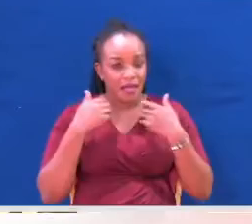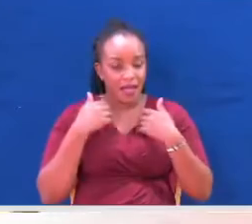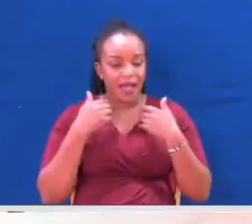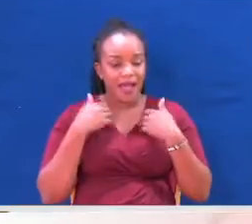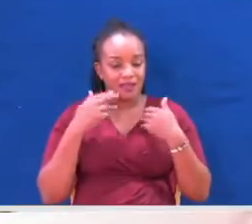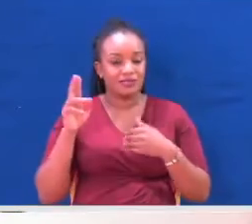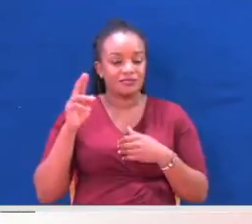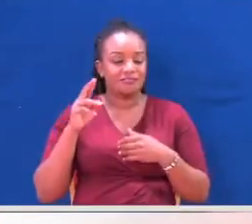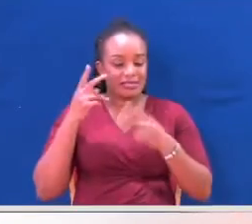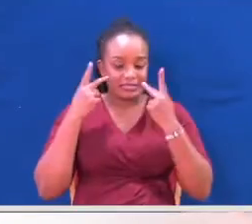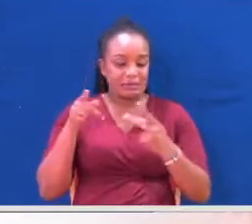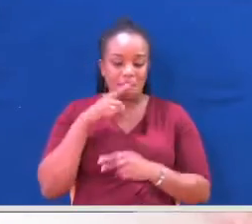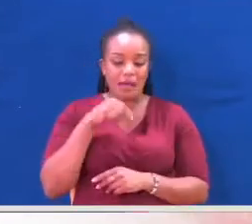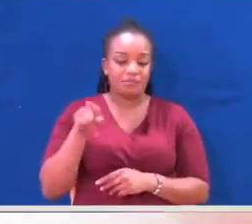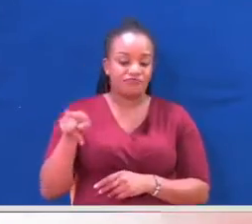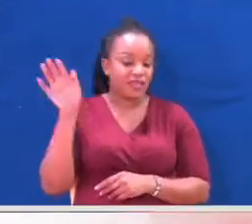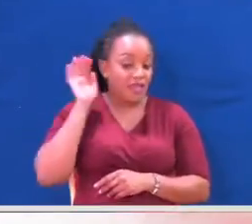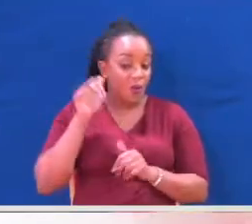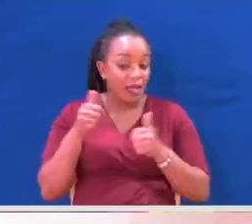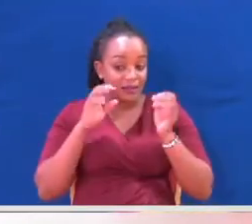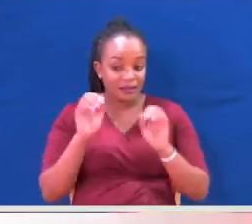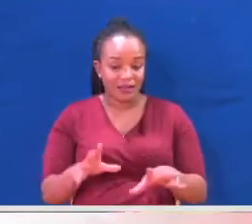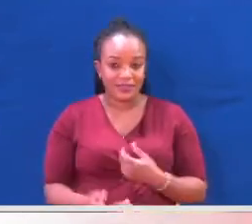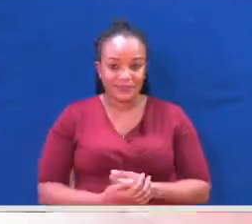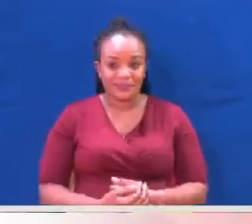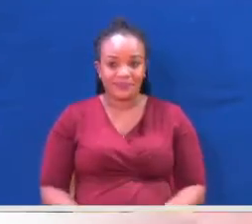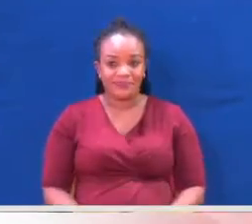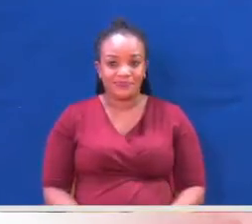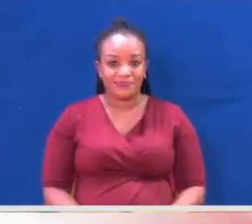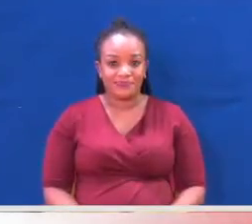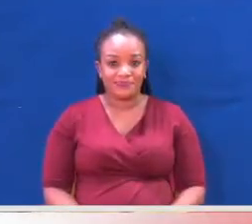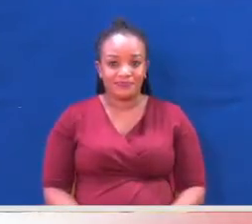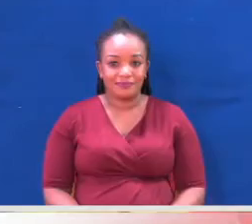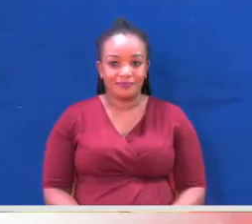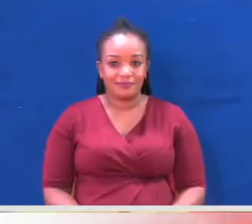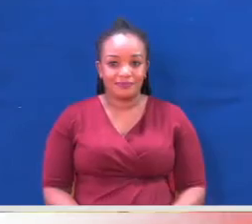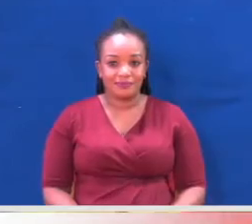Sharon Baranga, TV 47.